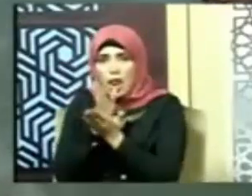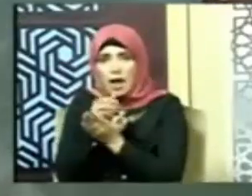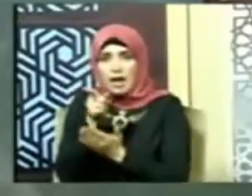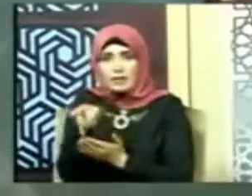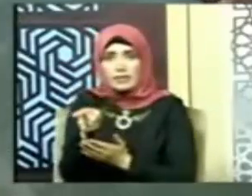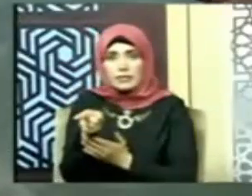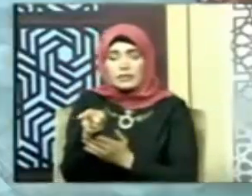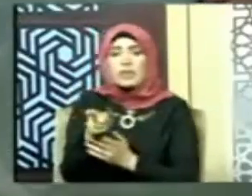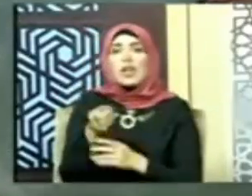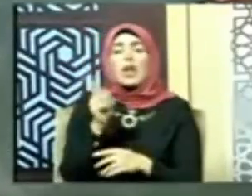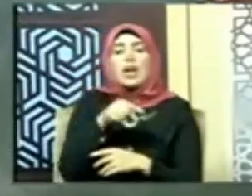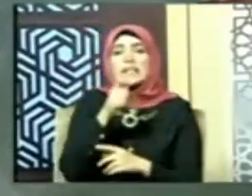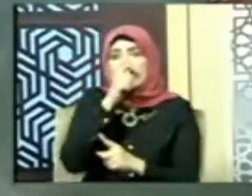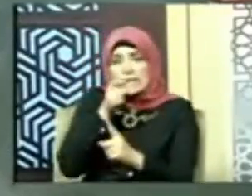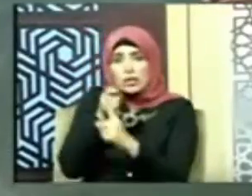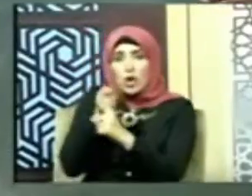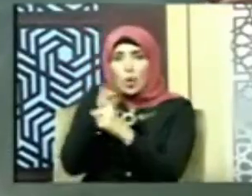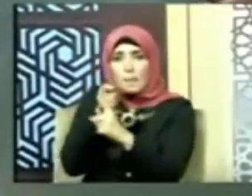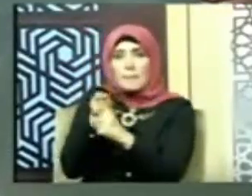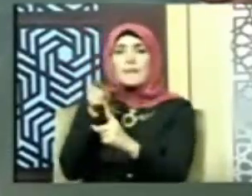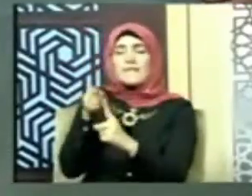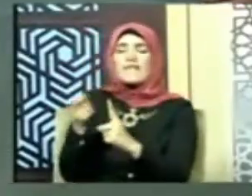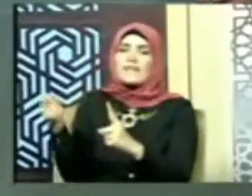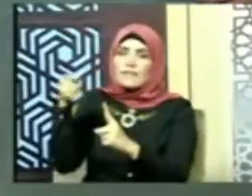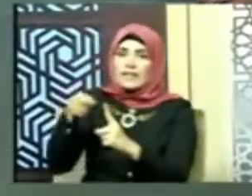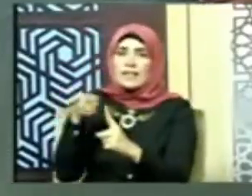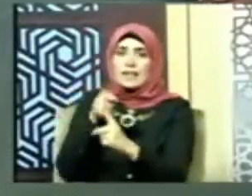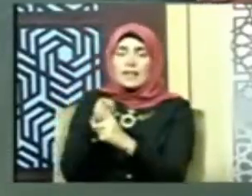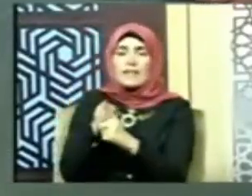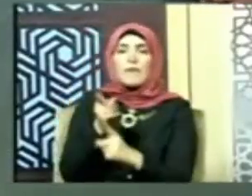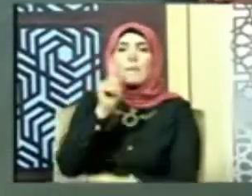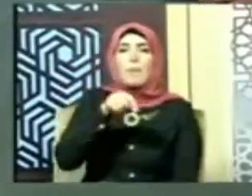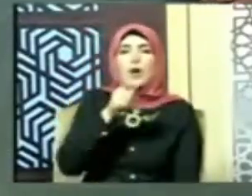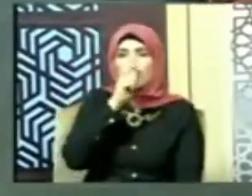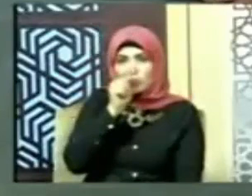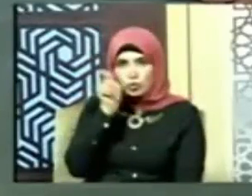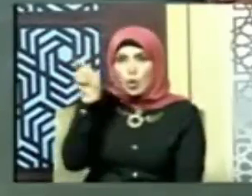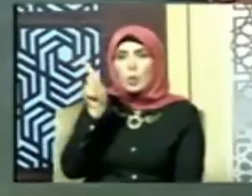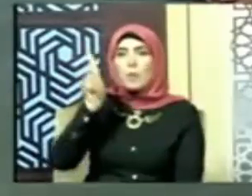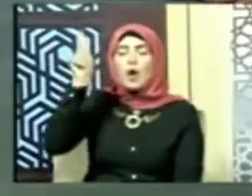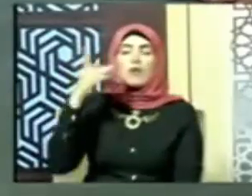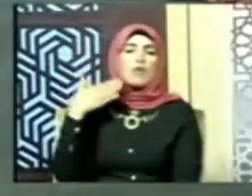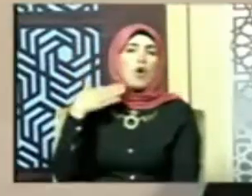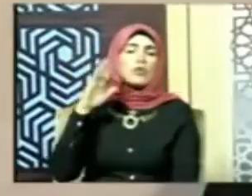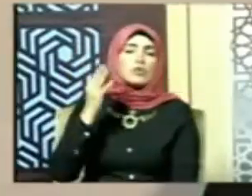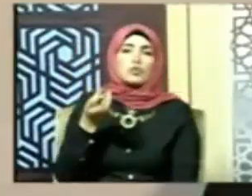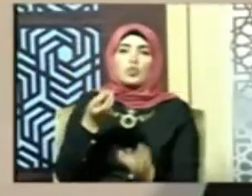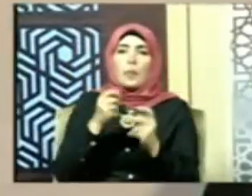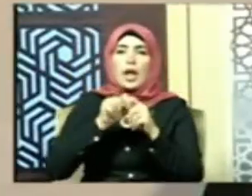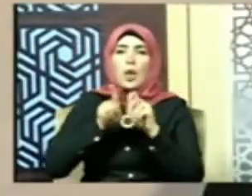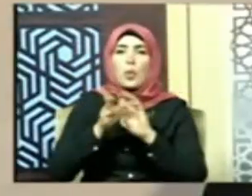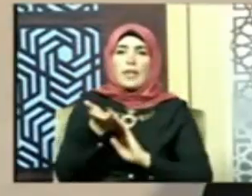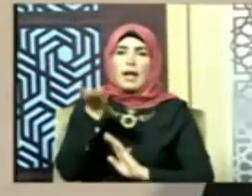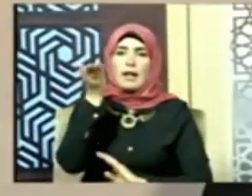أن تجاوزوا في حق رب العزة سبحانه وتعالى،